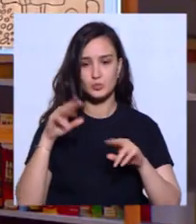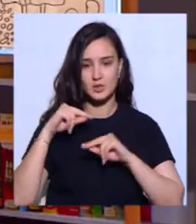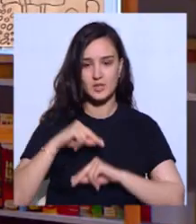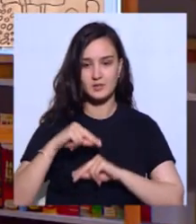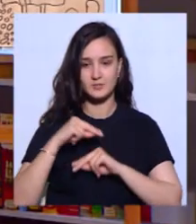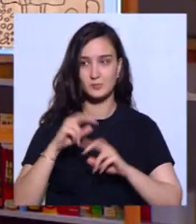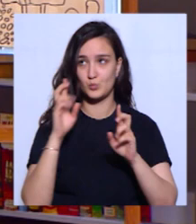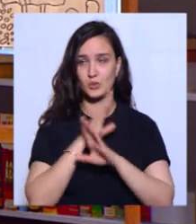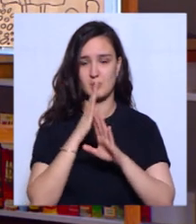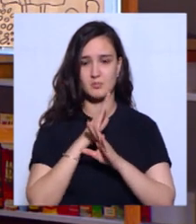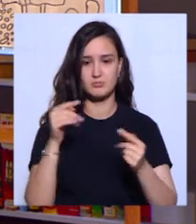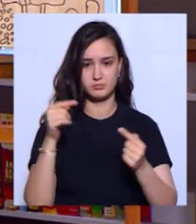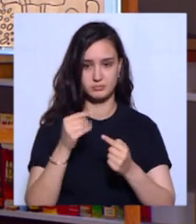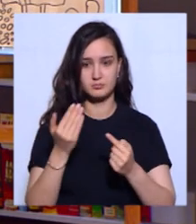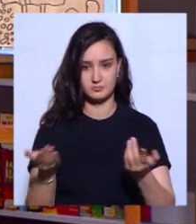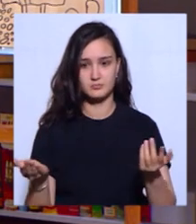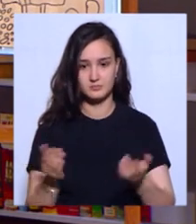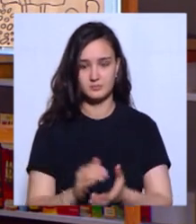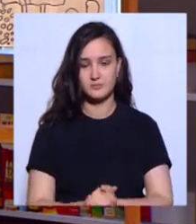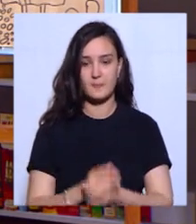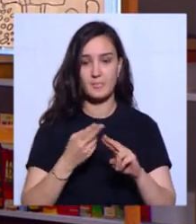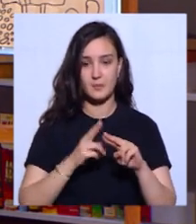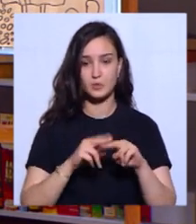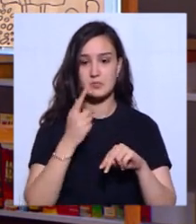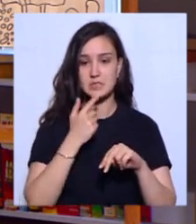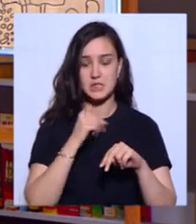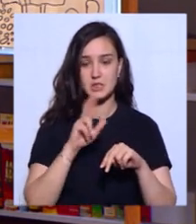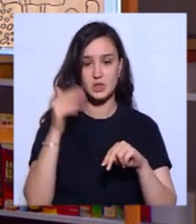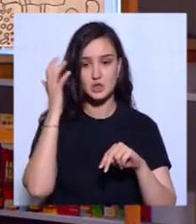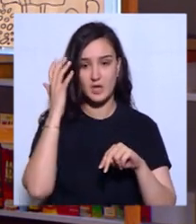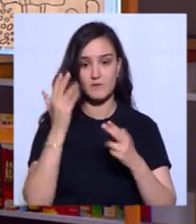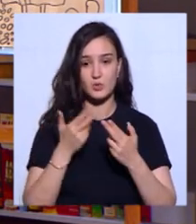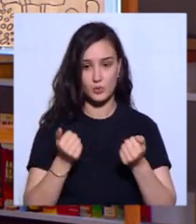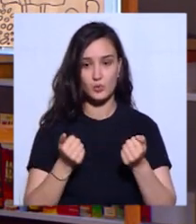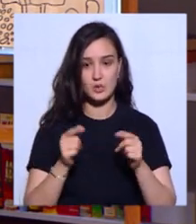შექმნა ფუტკარი. ასევე წითელი და შავი, ხო? რა ვიცი,